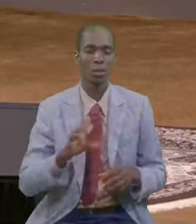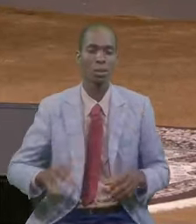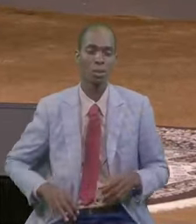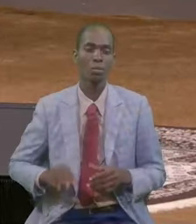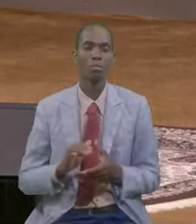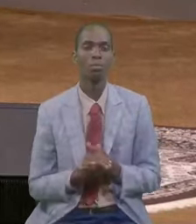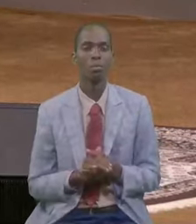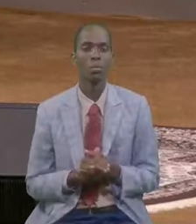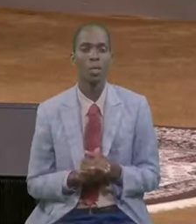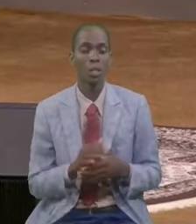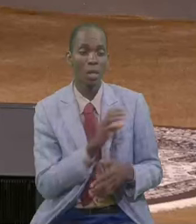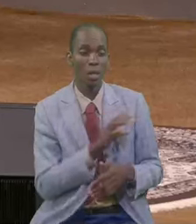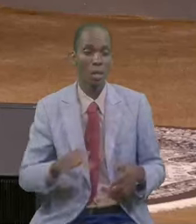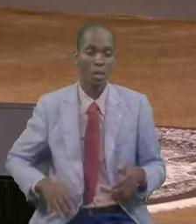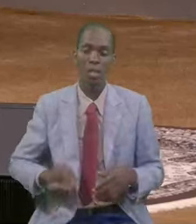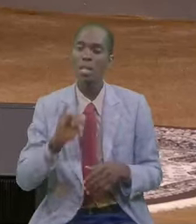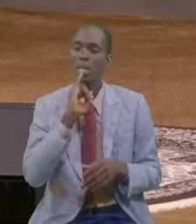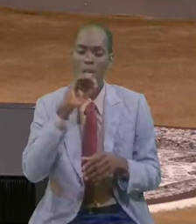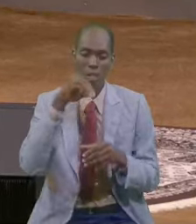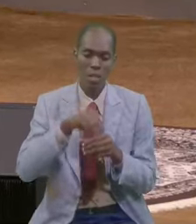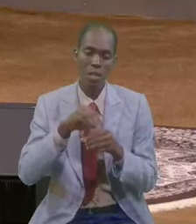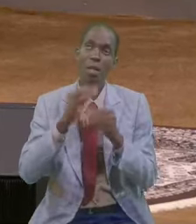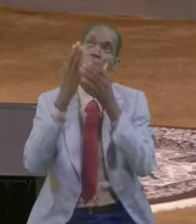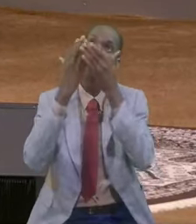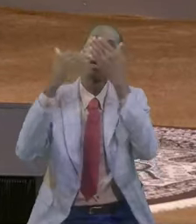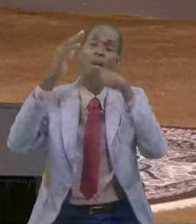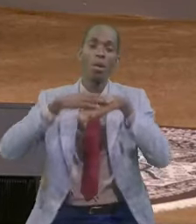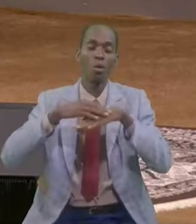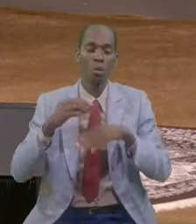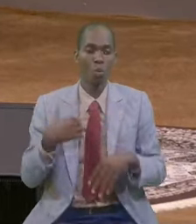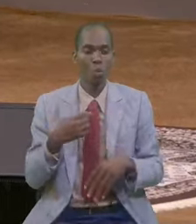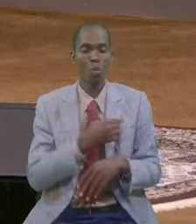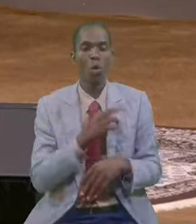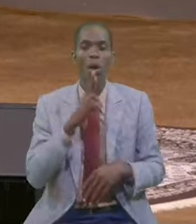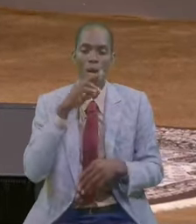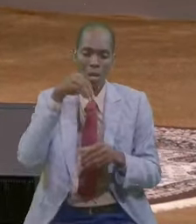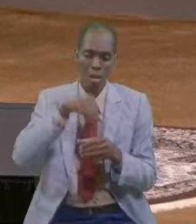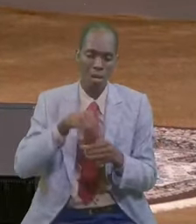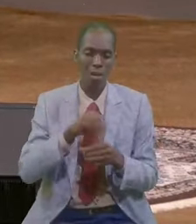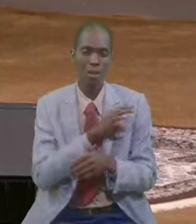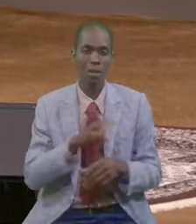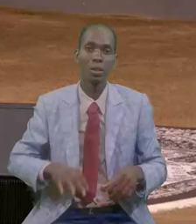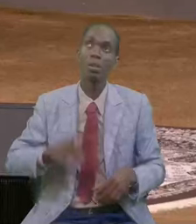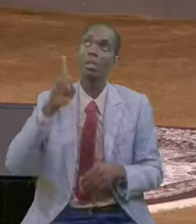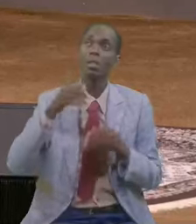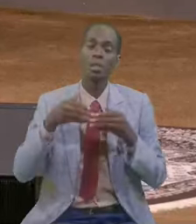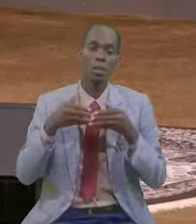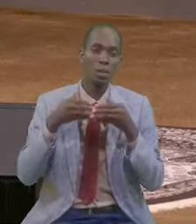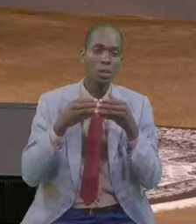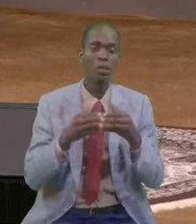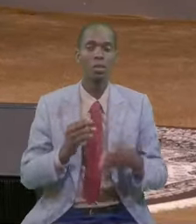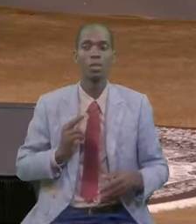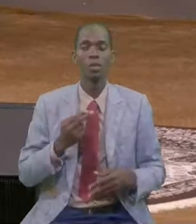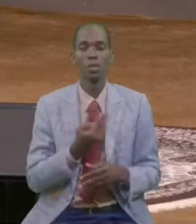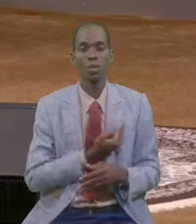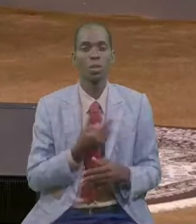Christ. Christ est au ciel. Nous sommes en Christ et il nous élève